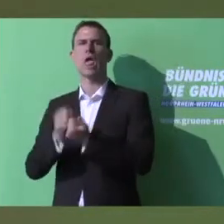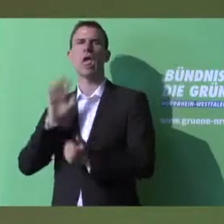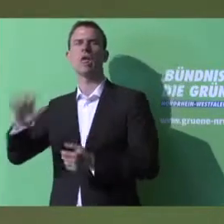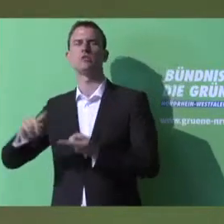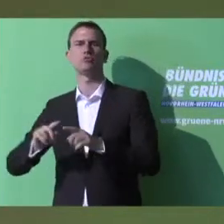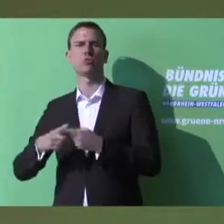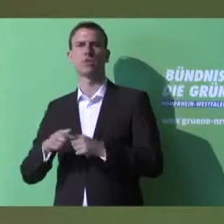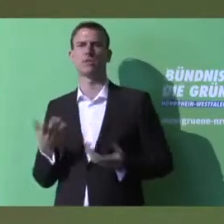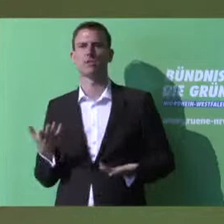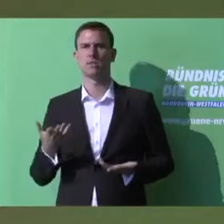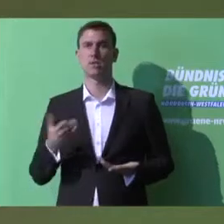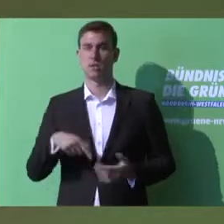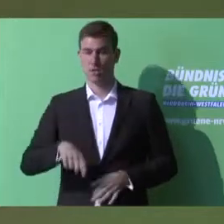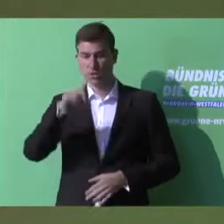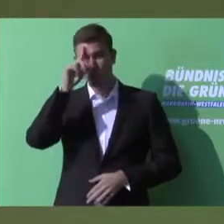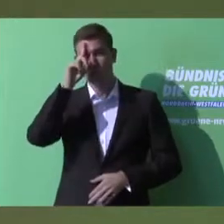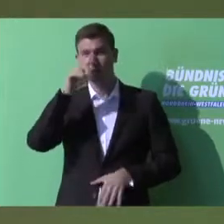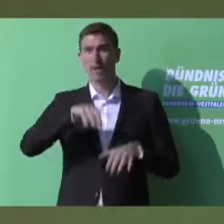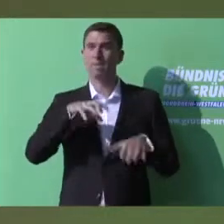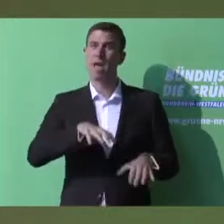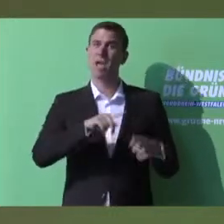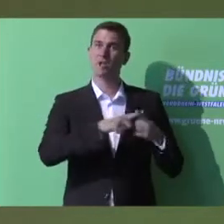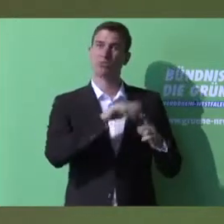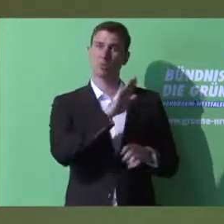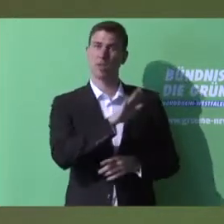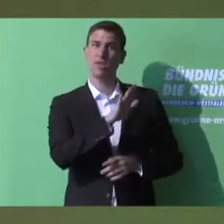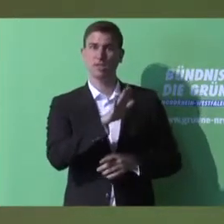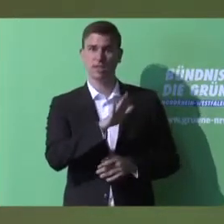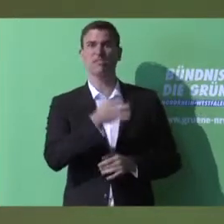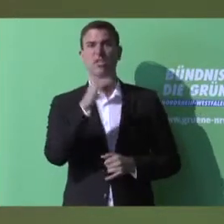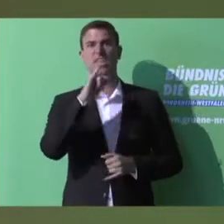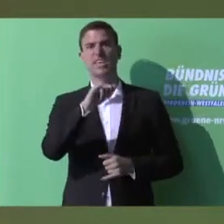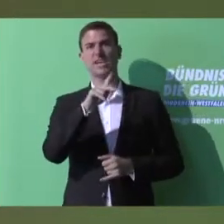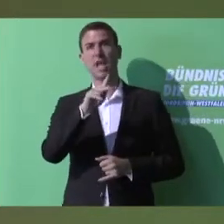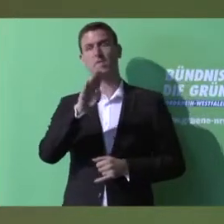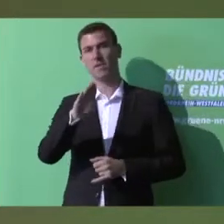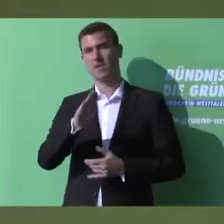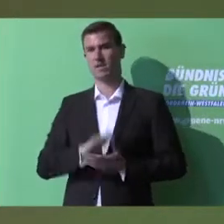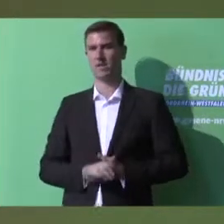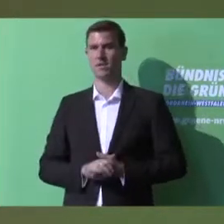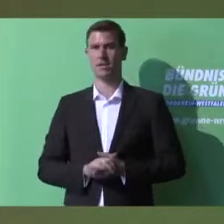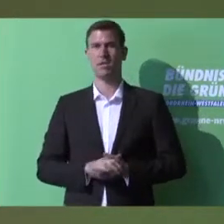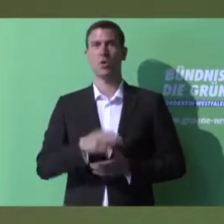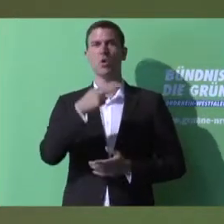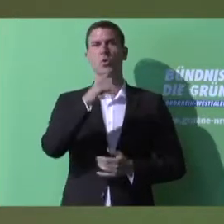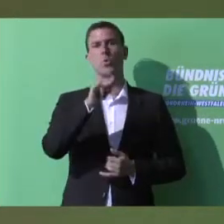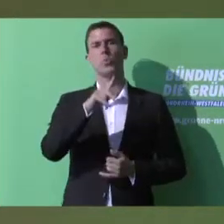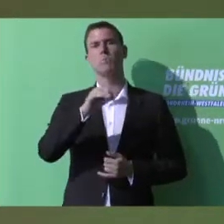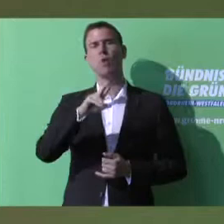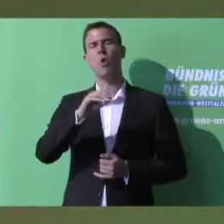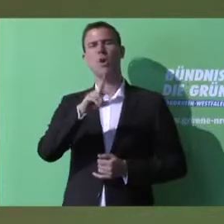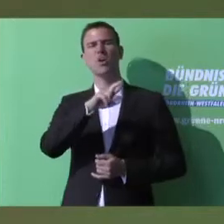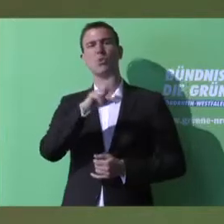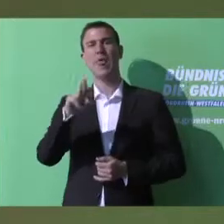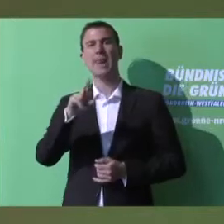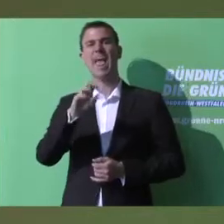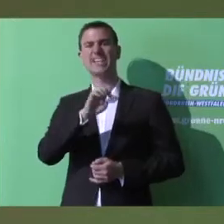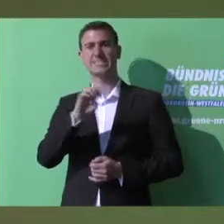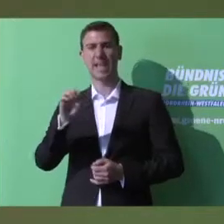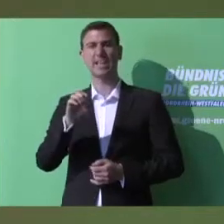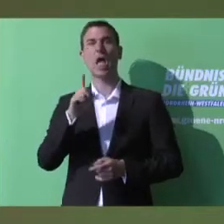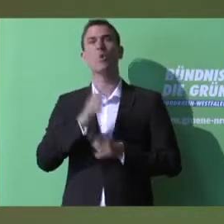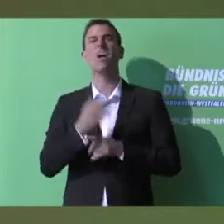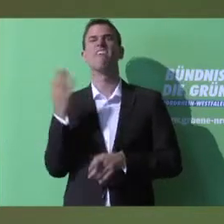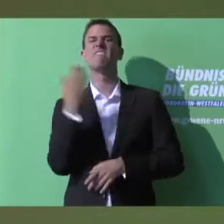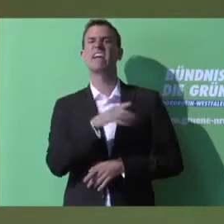in Deutschland haben die Bankschulden der IKB, der Hypo Real Estate, auch der